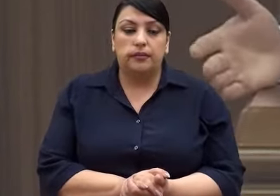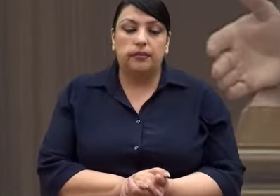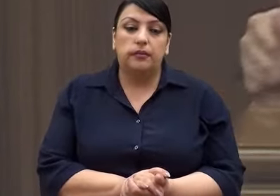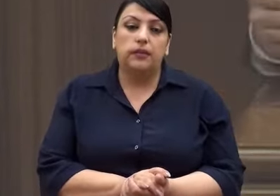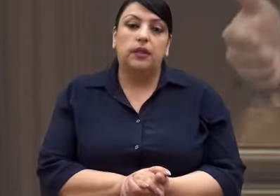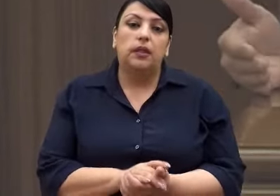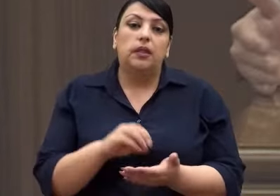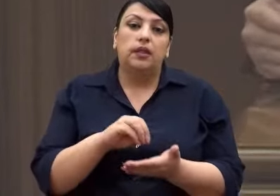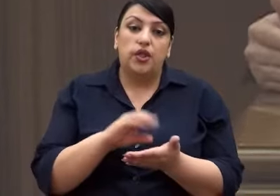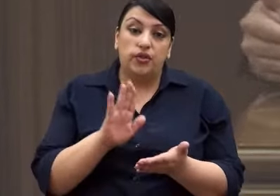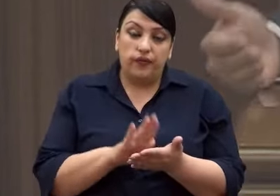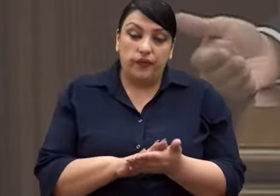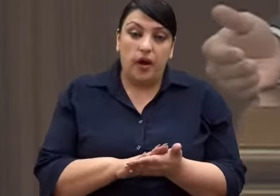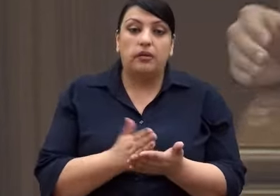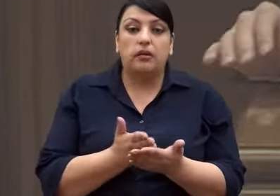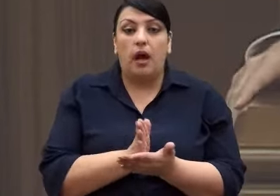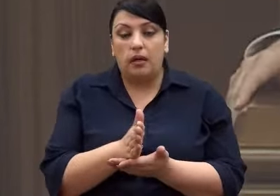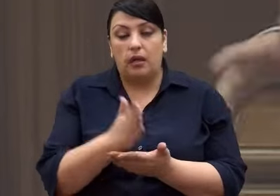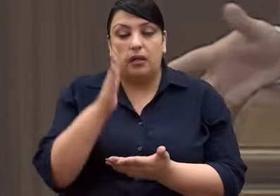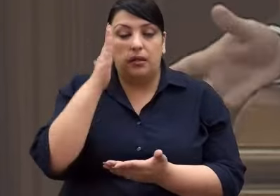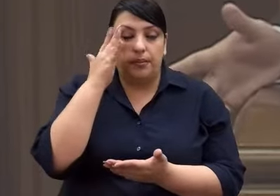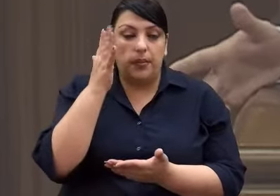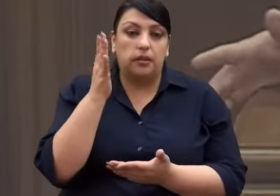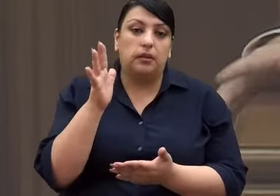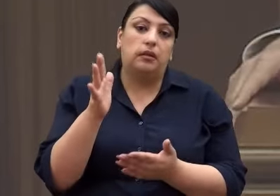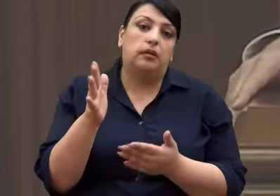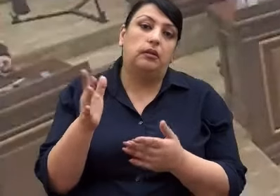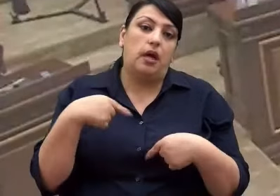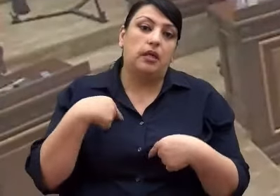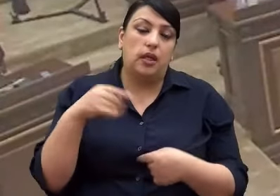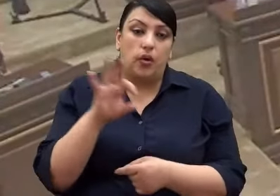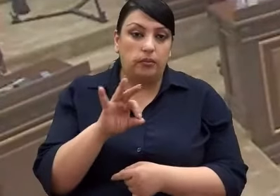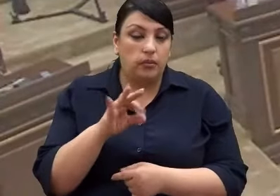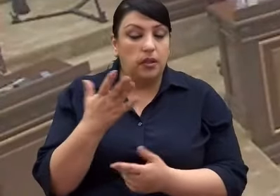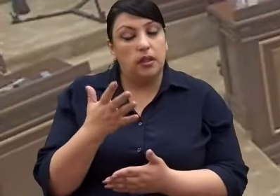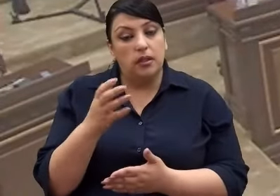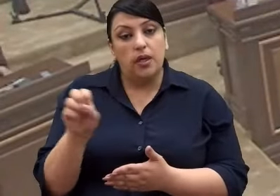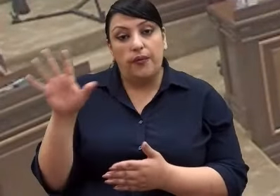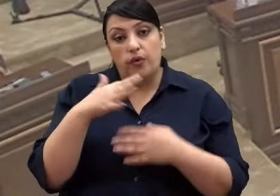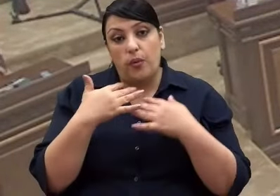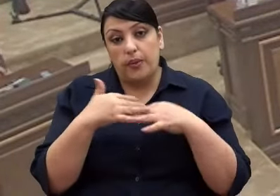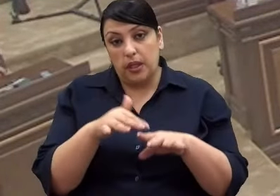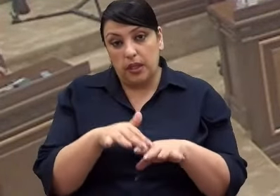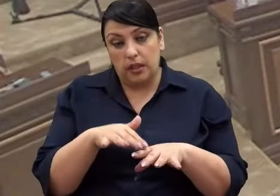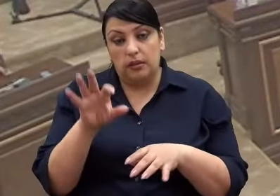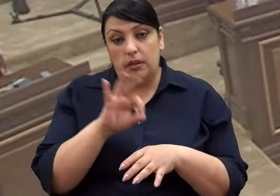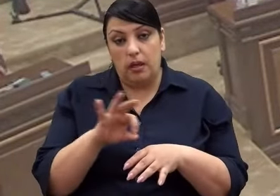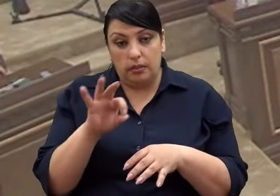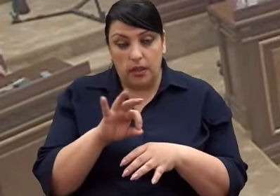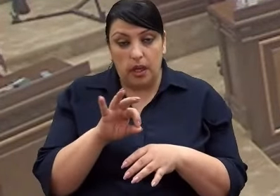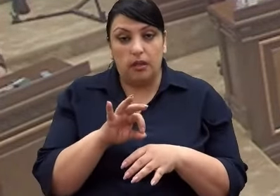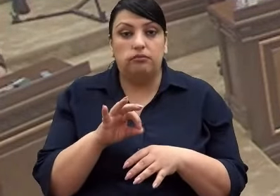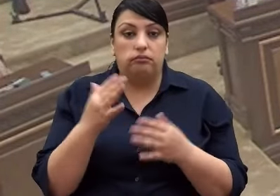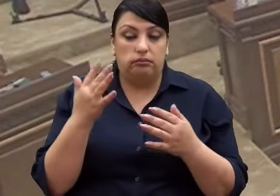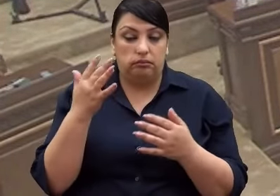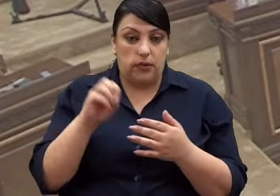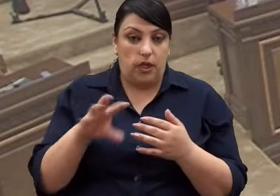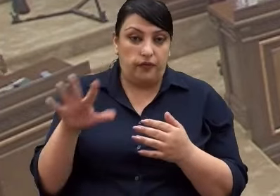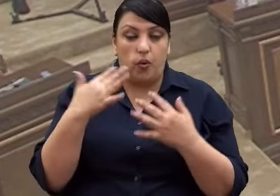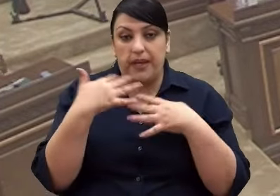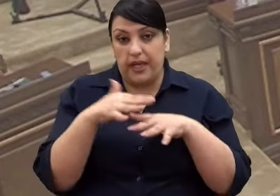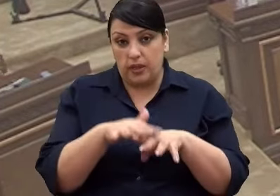նախանշած քաղաքական նպատակներին հասնելու համար։ Եթե խոսում ենք եվրոպական ինտեգրումից, ես անցած անգամ էլ ասացի, որ եվրոպական